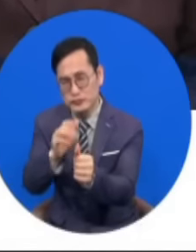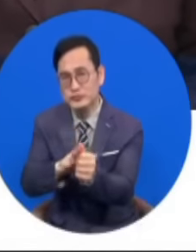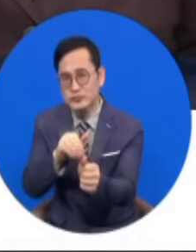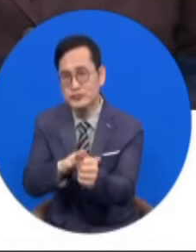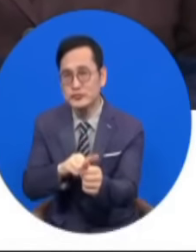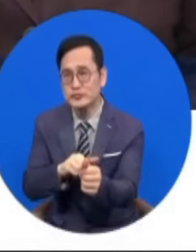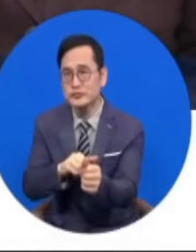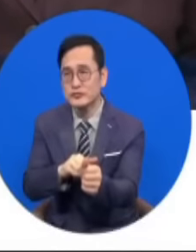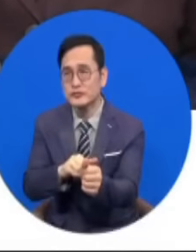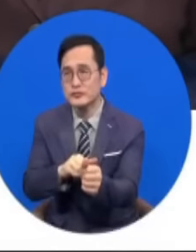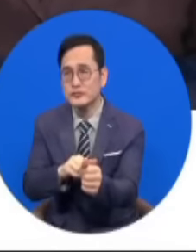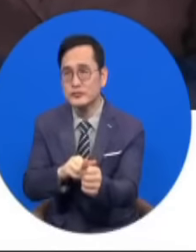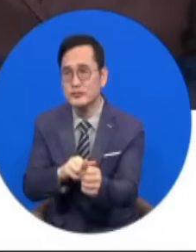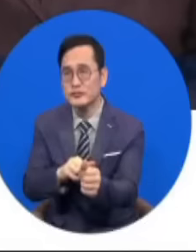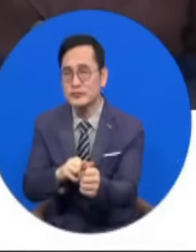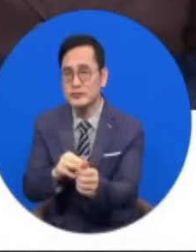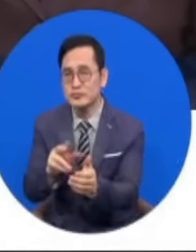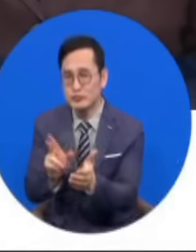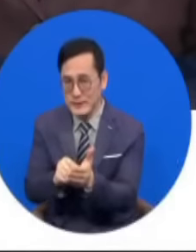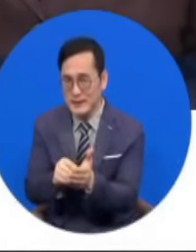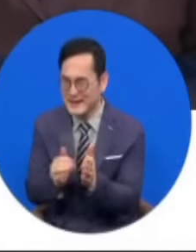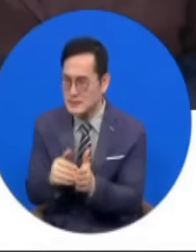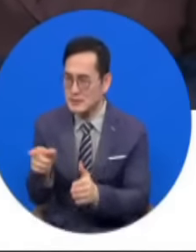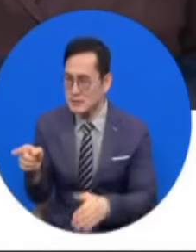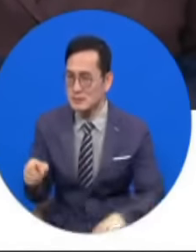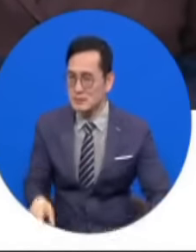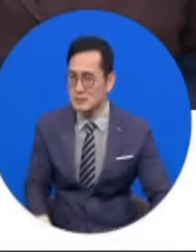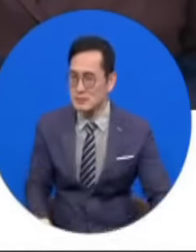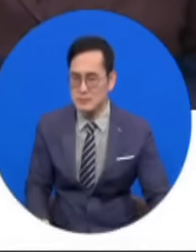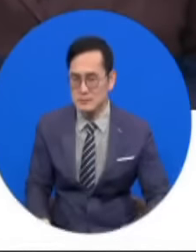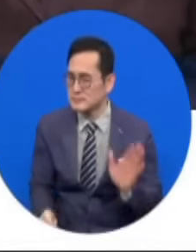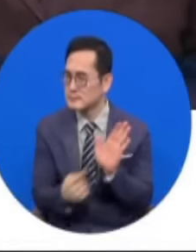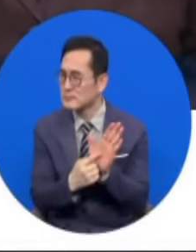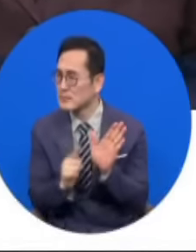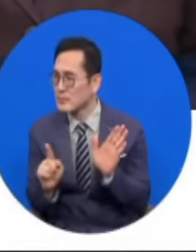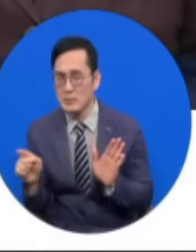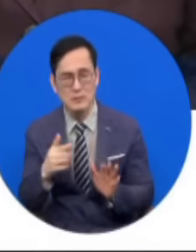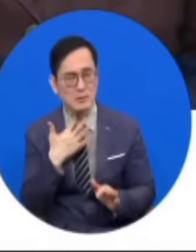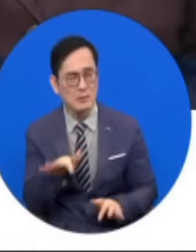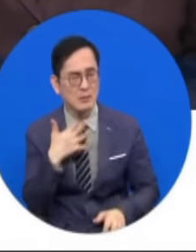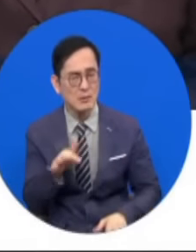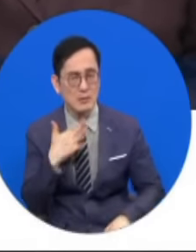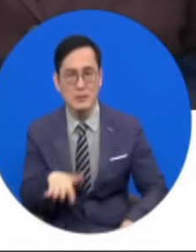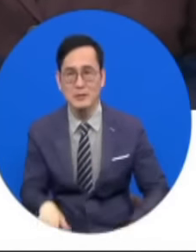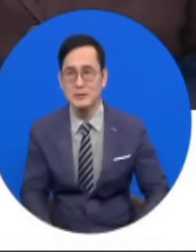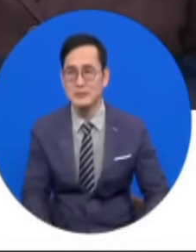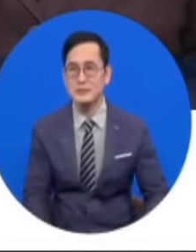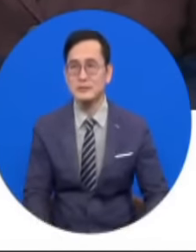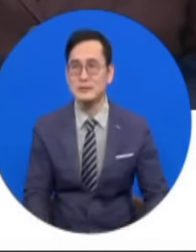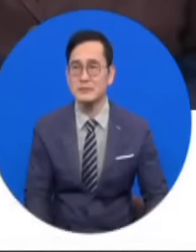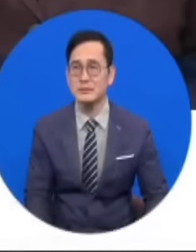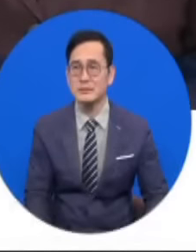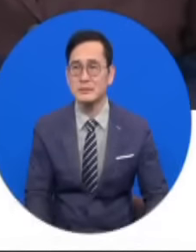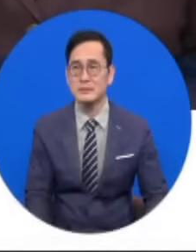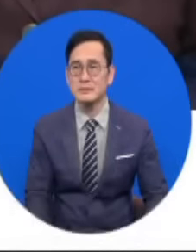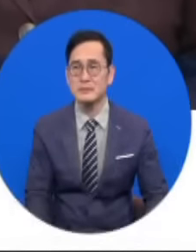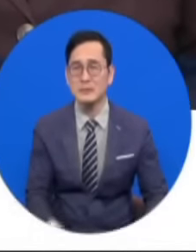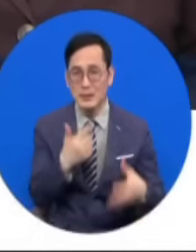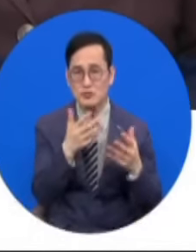얘기까지 붙여졌어요 근데 본인이 아니라고 하고 만약에 아닌 것으로 밝혀지면 당해이 부분에 관한 논평이 무엇이든 저는 뭐